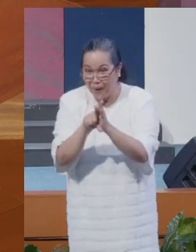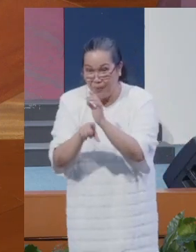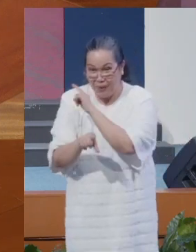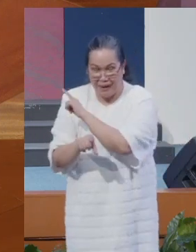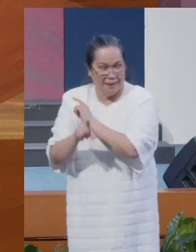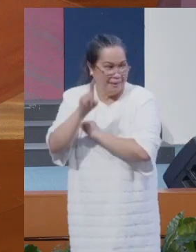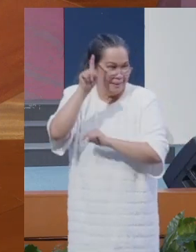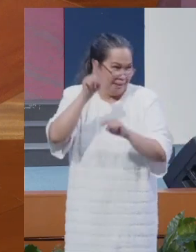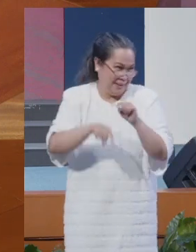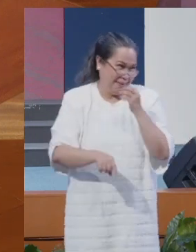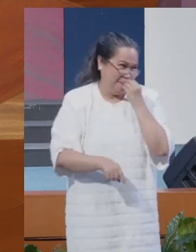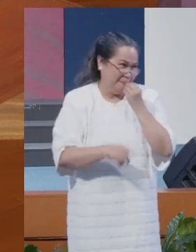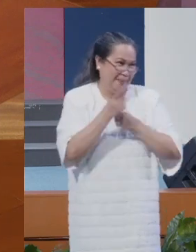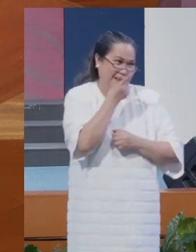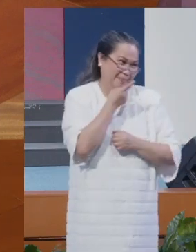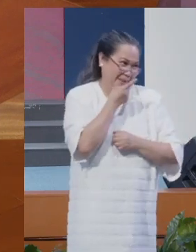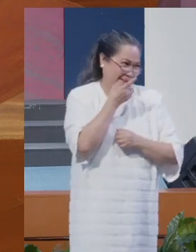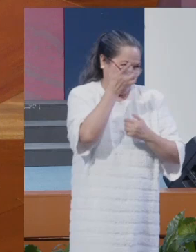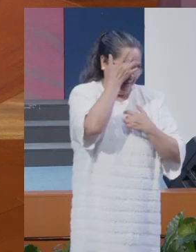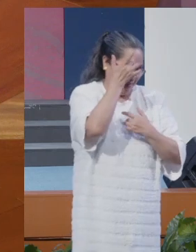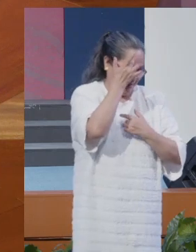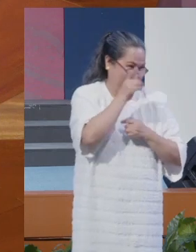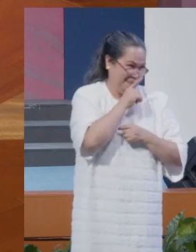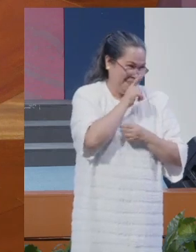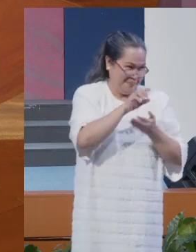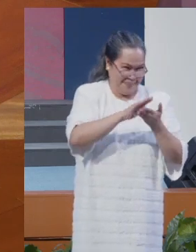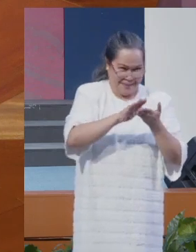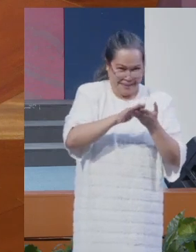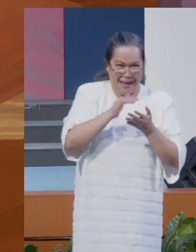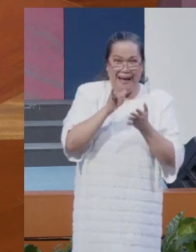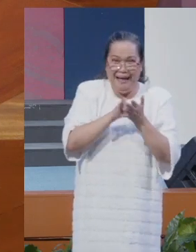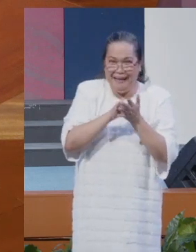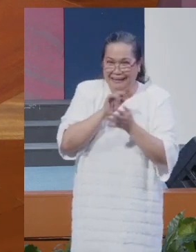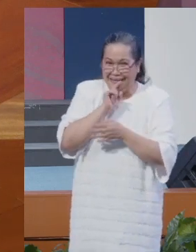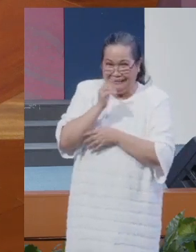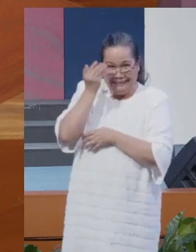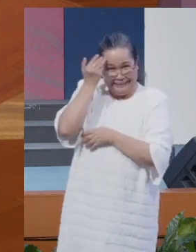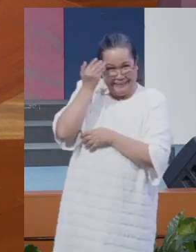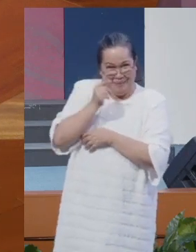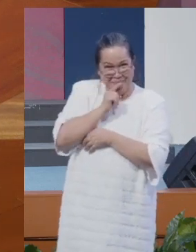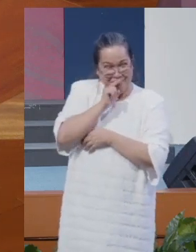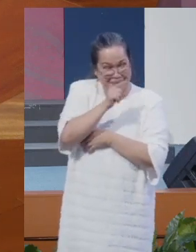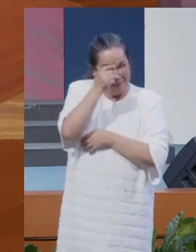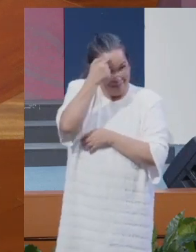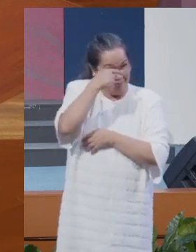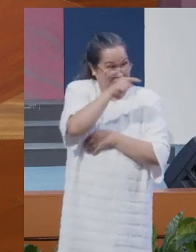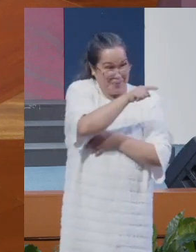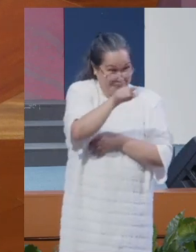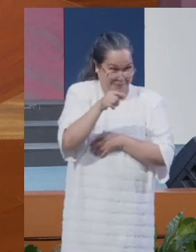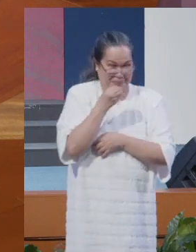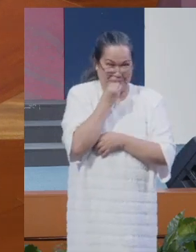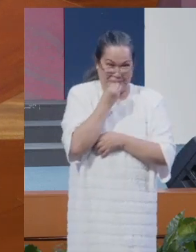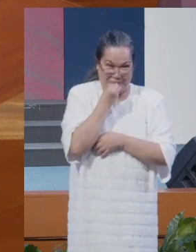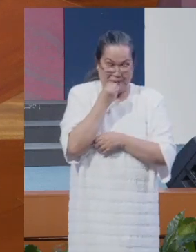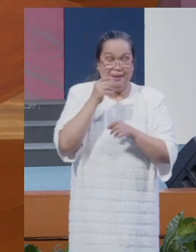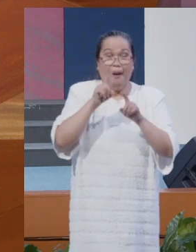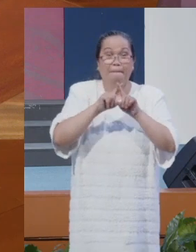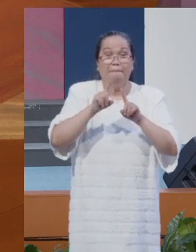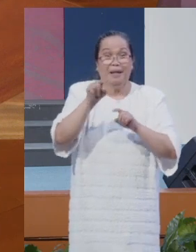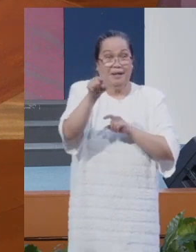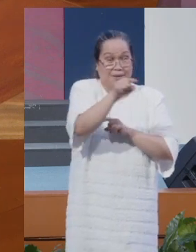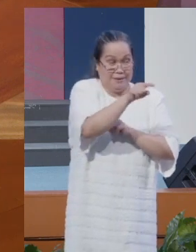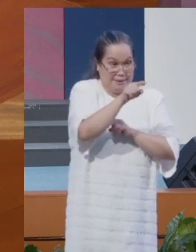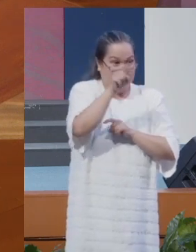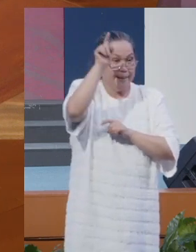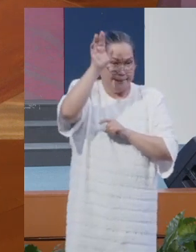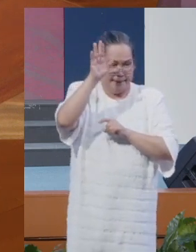hindi kumain dahil diabetic po ako. Actually, excuse ko lang po yon. No? para ako'y makakain. Pero tayo po ay